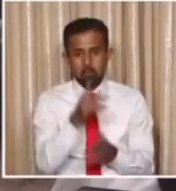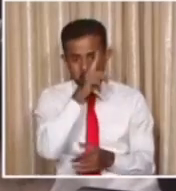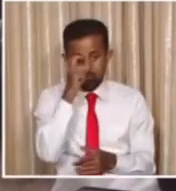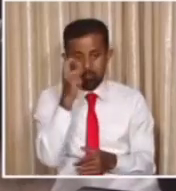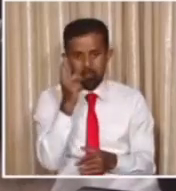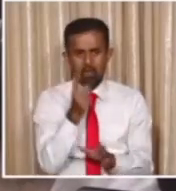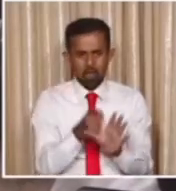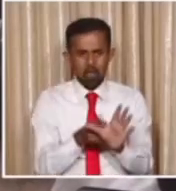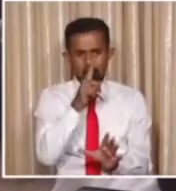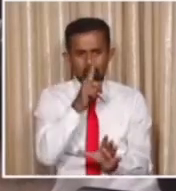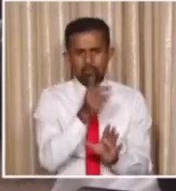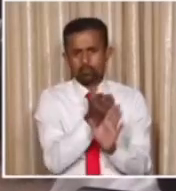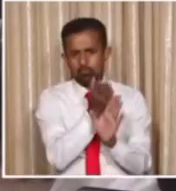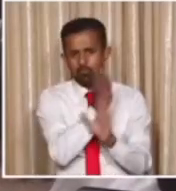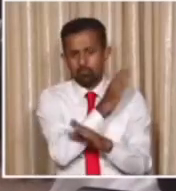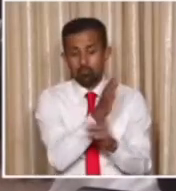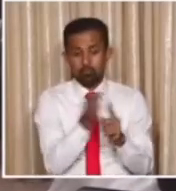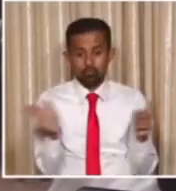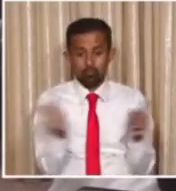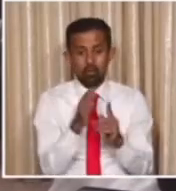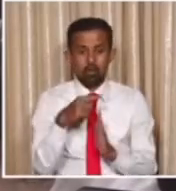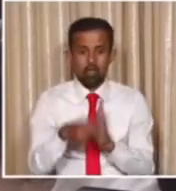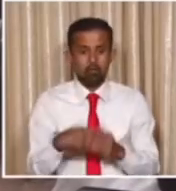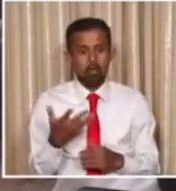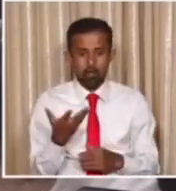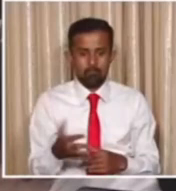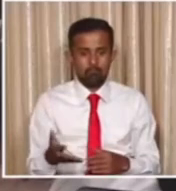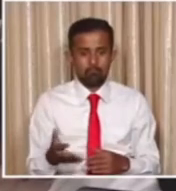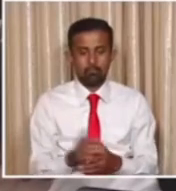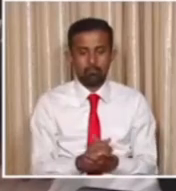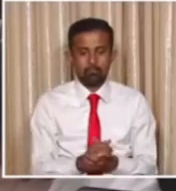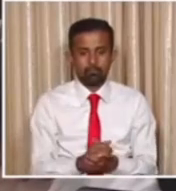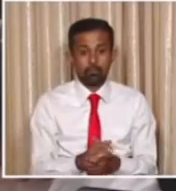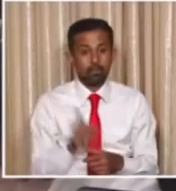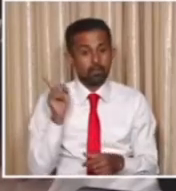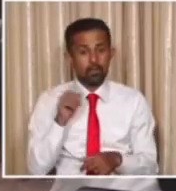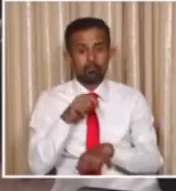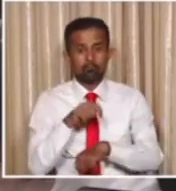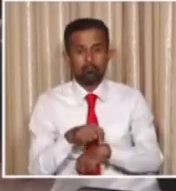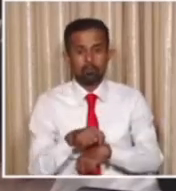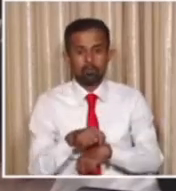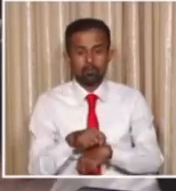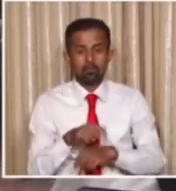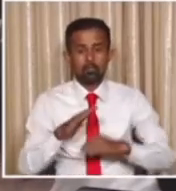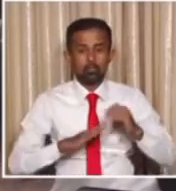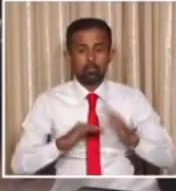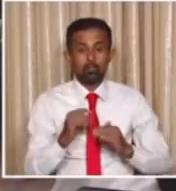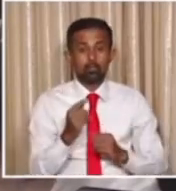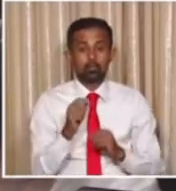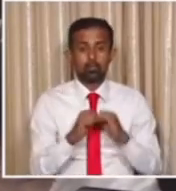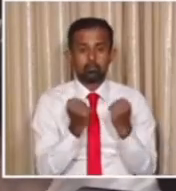ගානකට අවුරුද්දකට කාලයක් තුළ රටේ තිබ්බේ. ඒ අවස්ථාවේදී යම් යම් වෘත්තීය